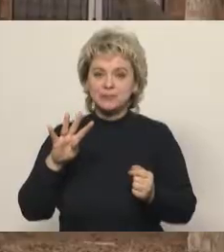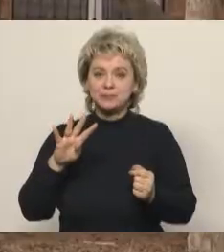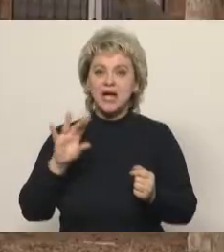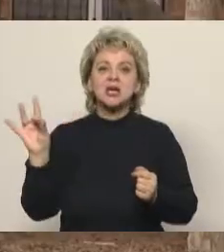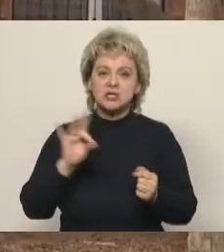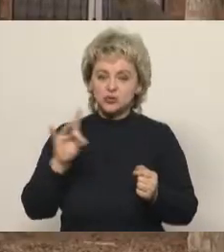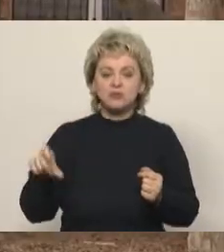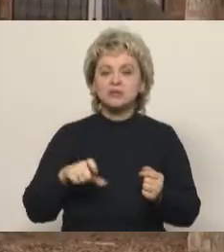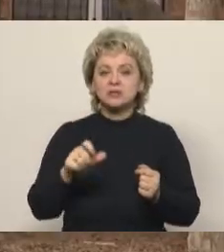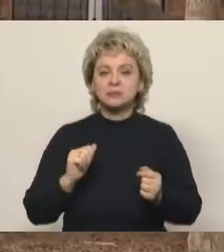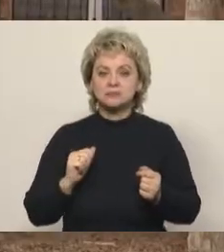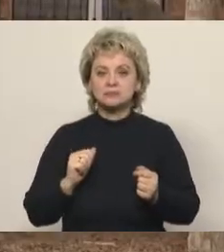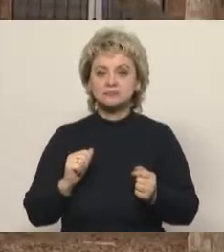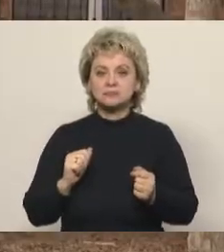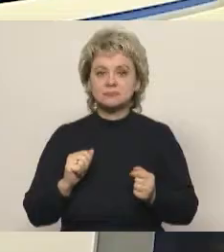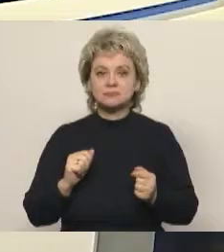24, Ростов-на-Дону.